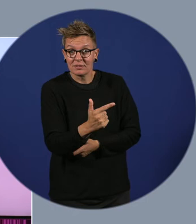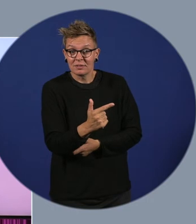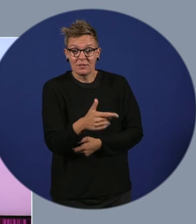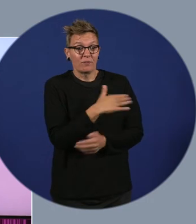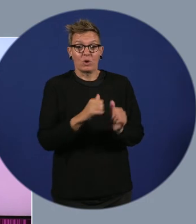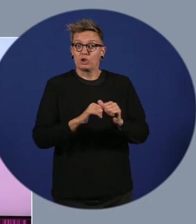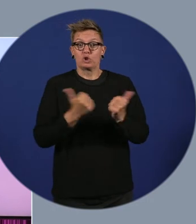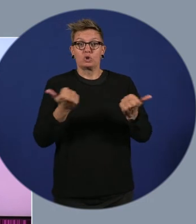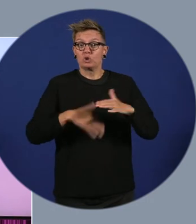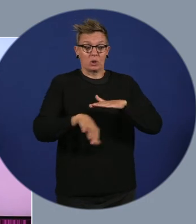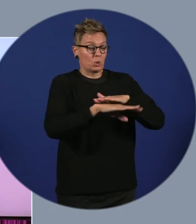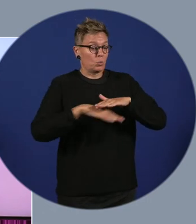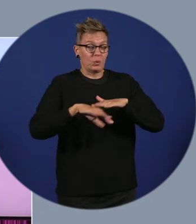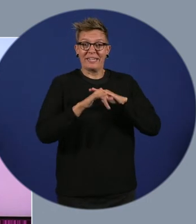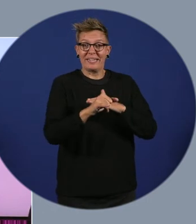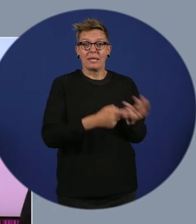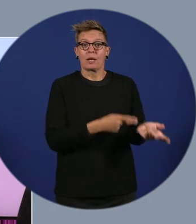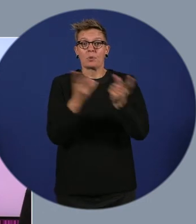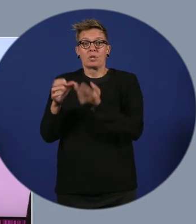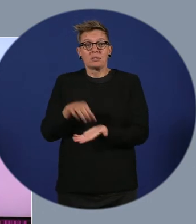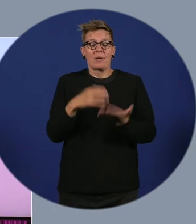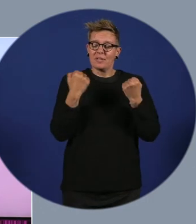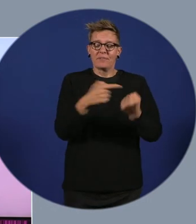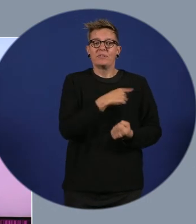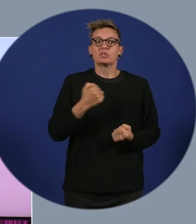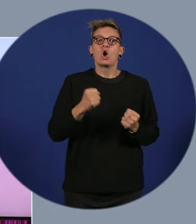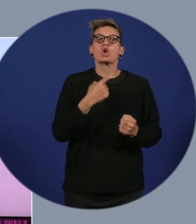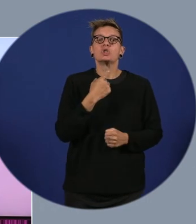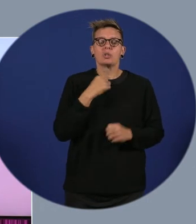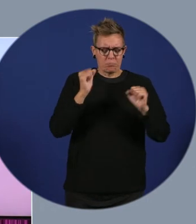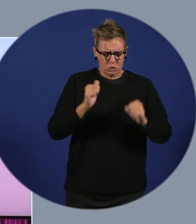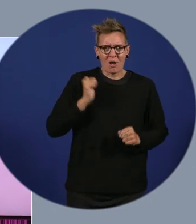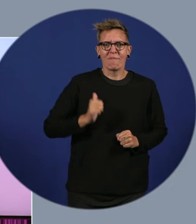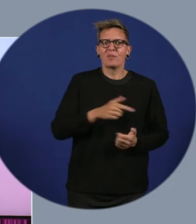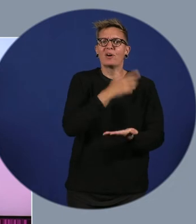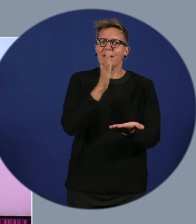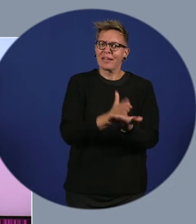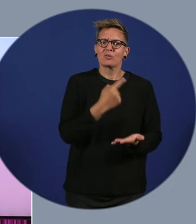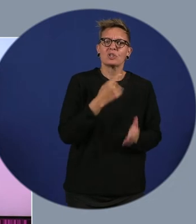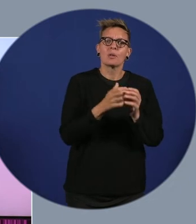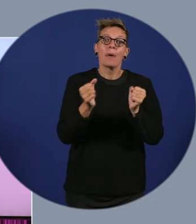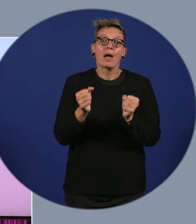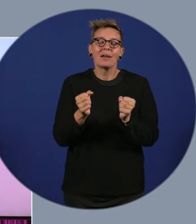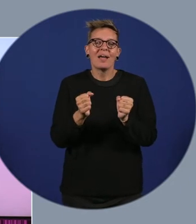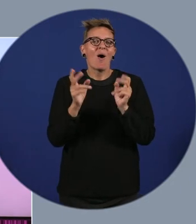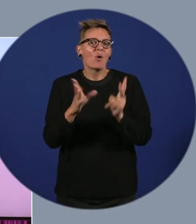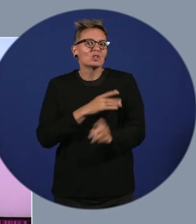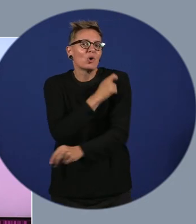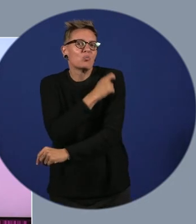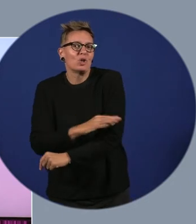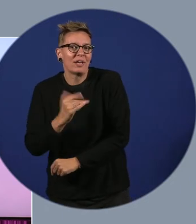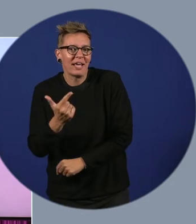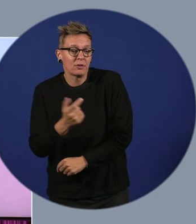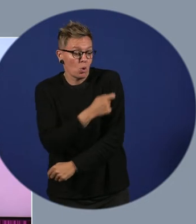största grundpelaren i vårt demokratiska samhälle. Och det är såklart att vi ska utnyttja den. Men det är också en skyldighet. Vi har en skyldighet